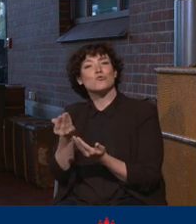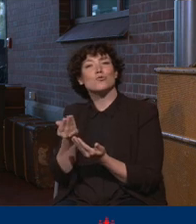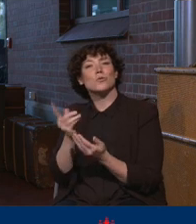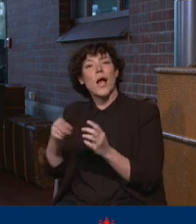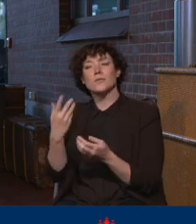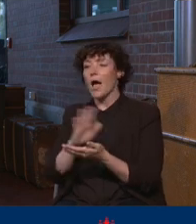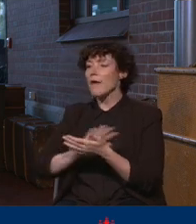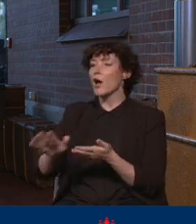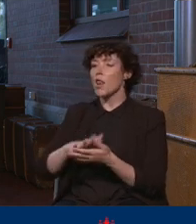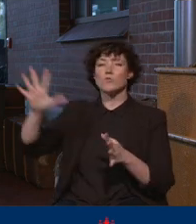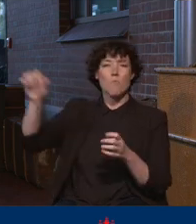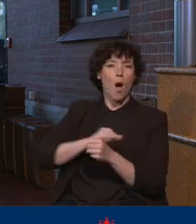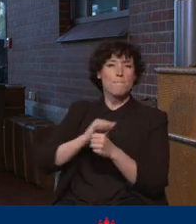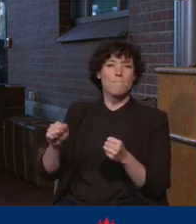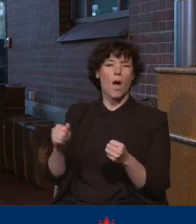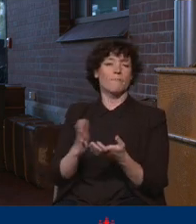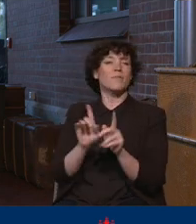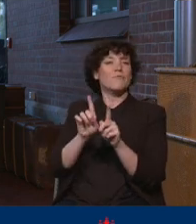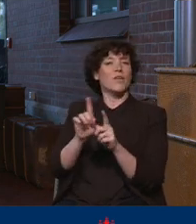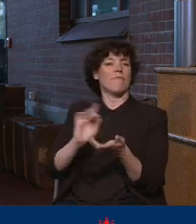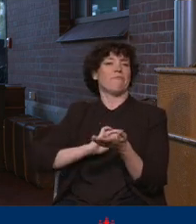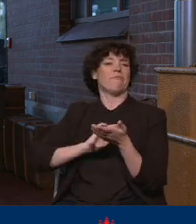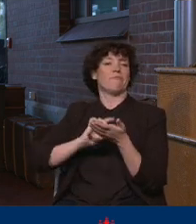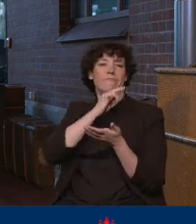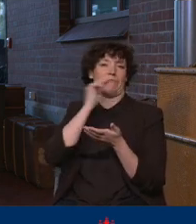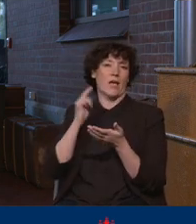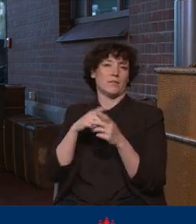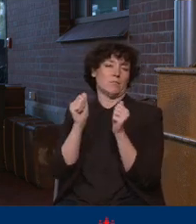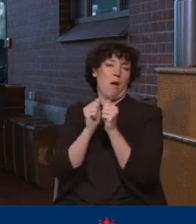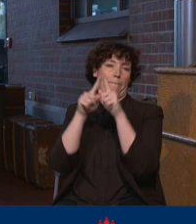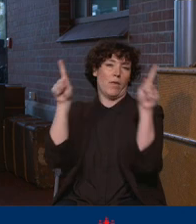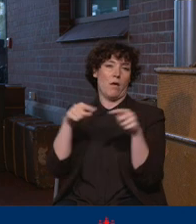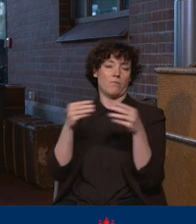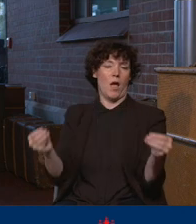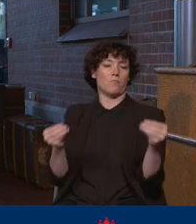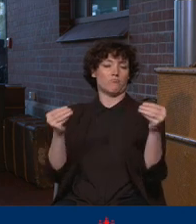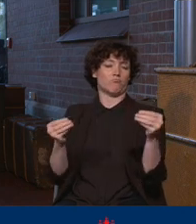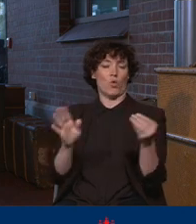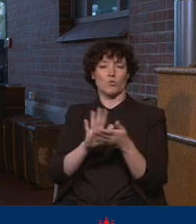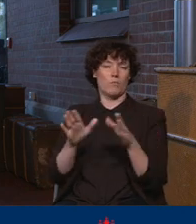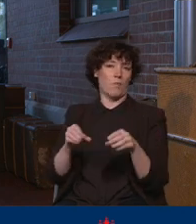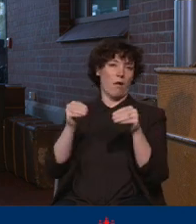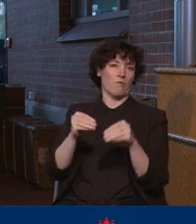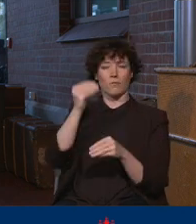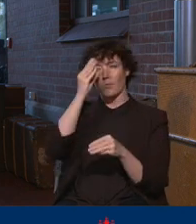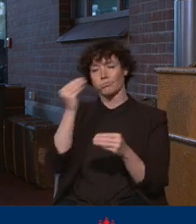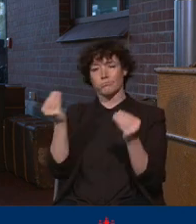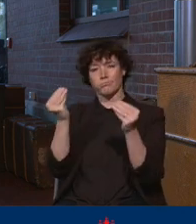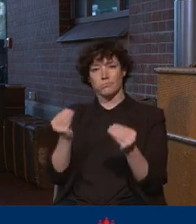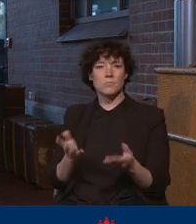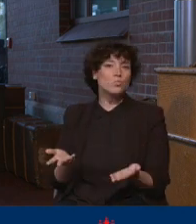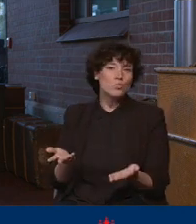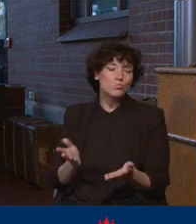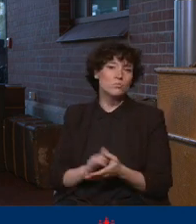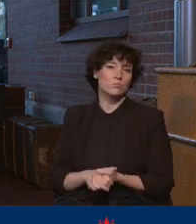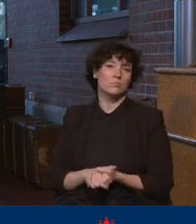abräumen und jetzt mal ein weißes blatt entstehen lassen und dann anfangen was kluges zu machen also ich hab ich habe natürlich auch den eindruck